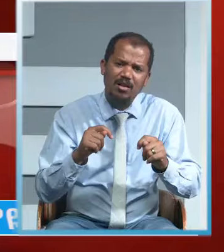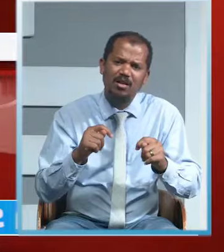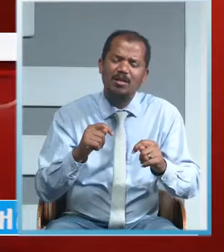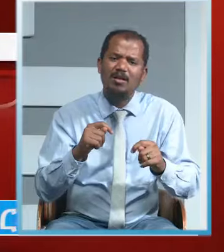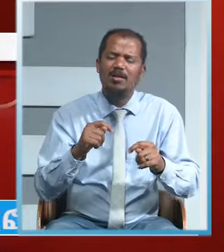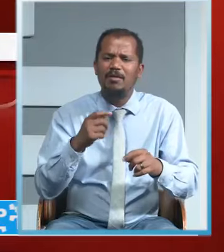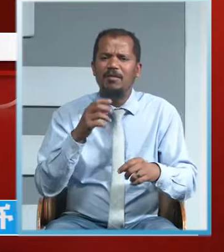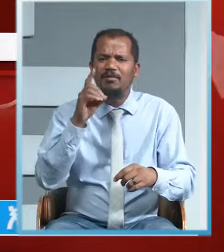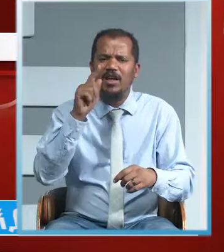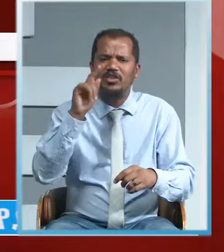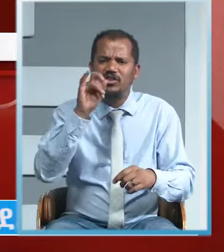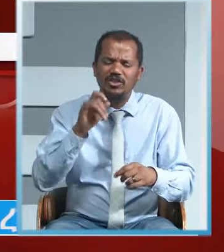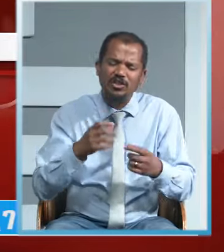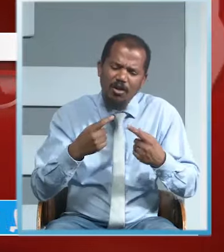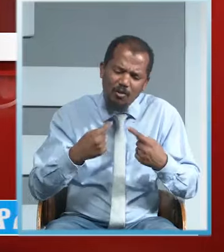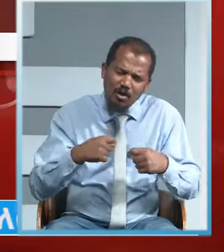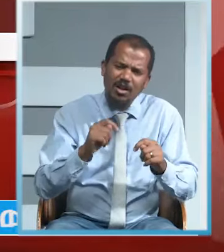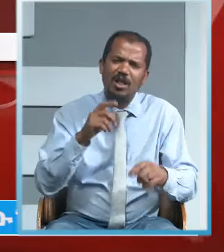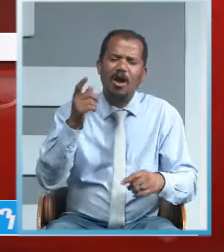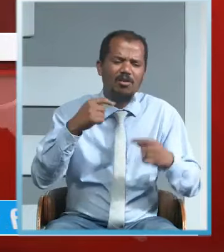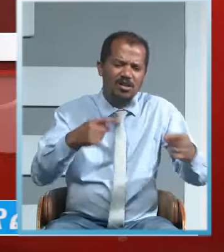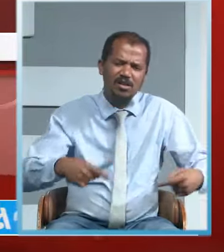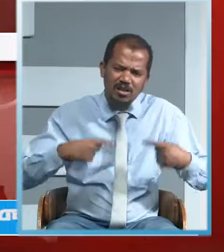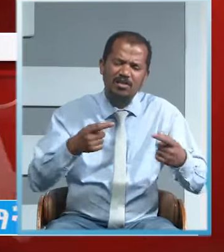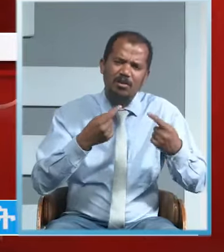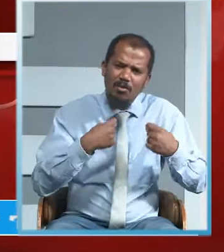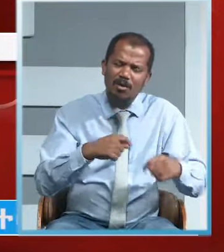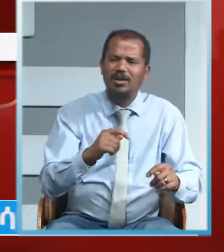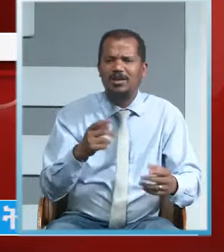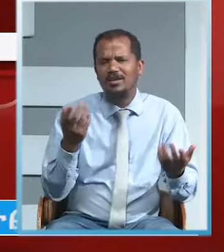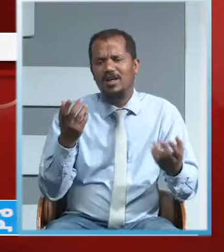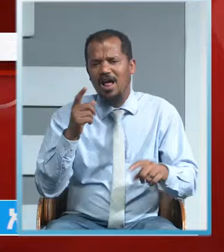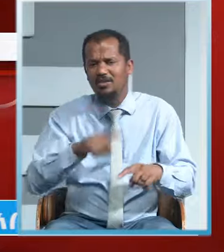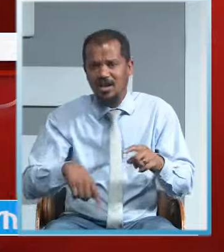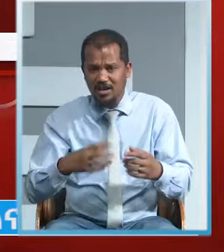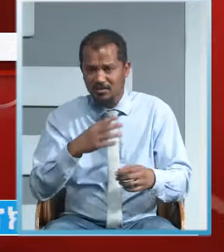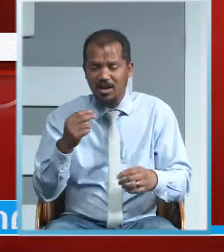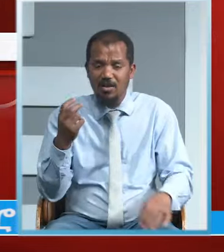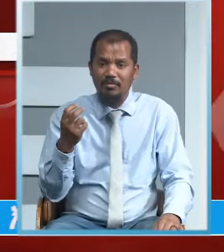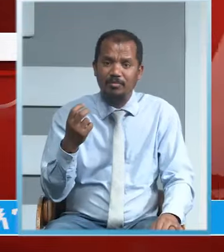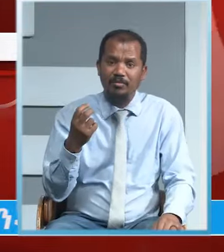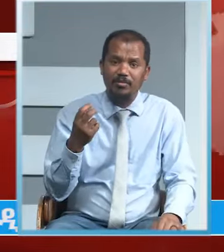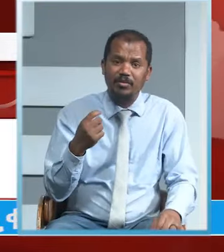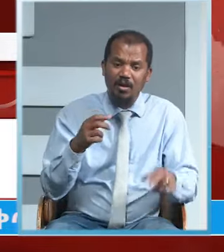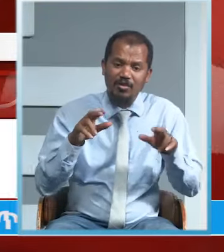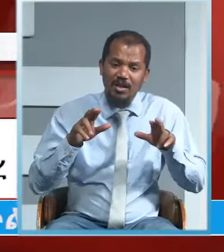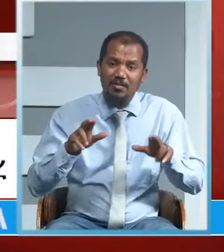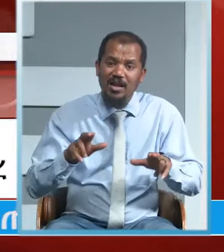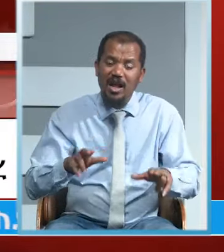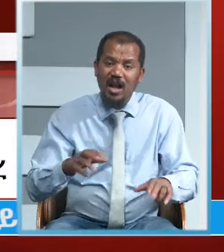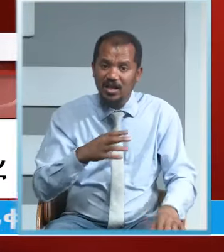ተሞከረ፣ አሁንም በታንክ ተሞከረ። በቃ አልተሳኩም እና ምናልባት አሁን ገደል የመረጋጋት